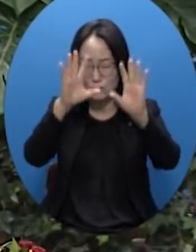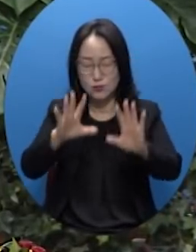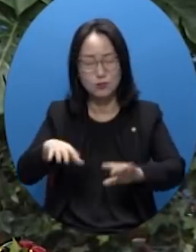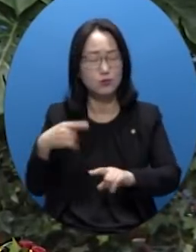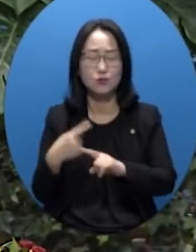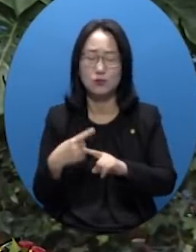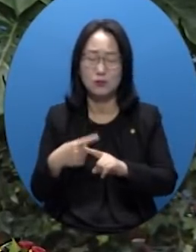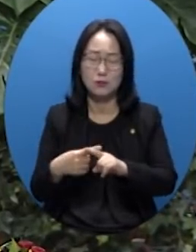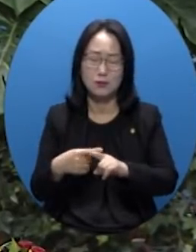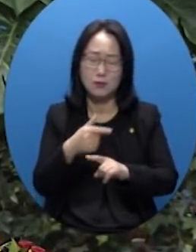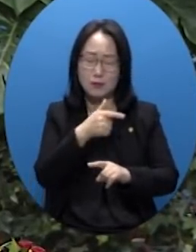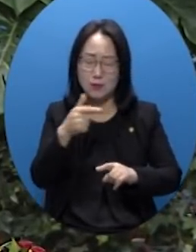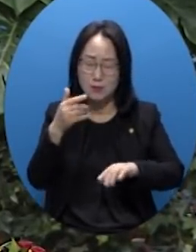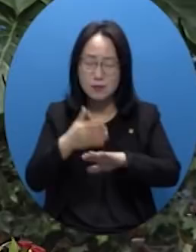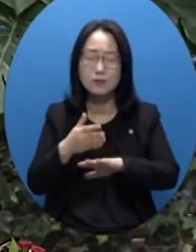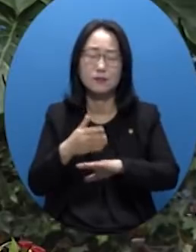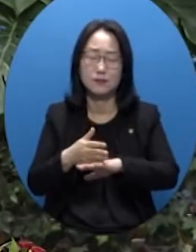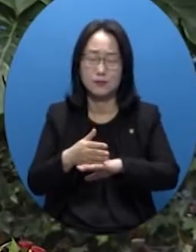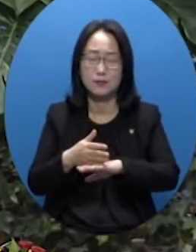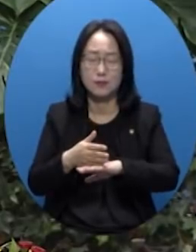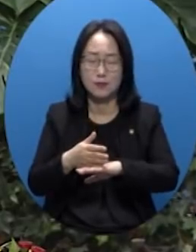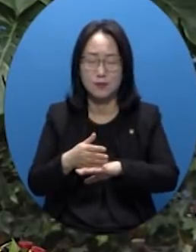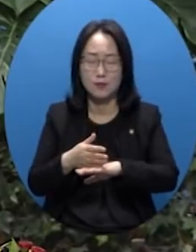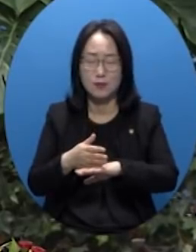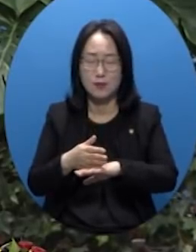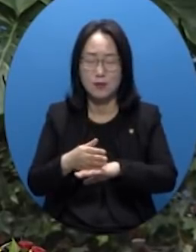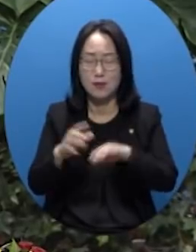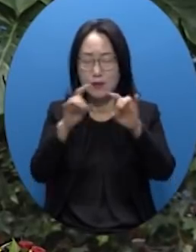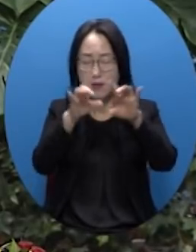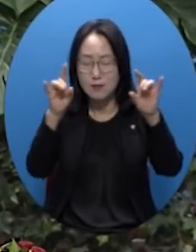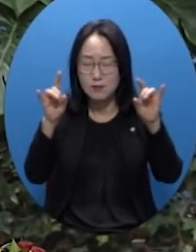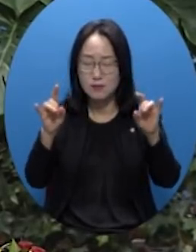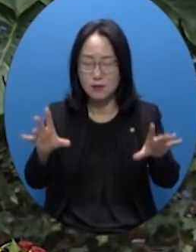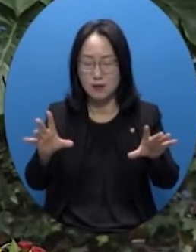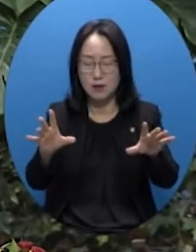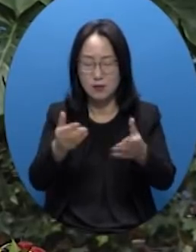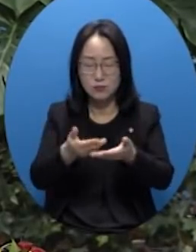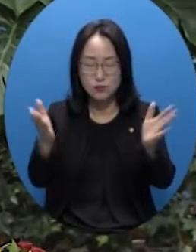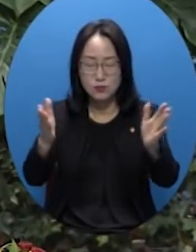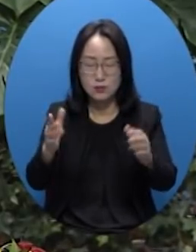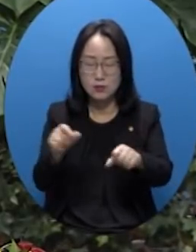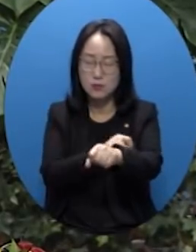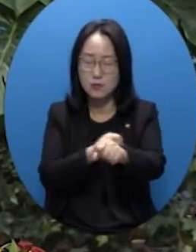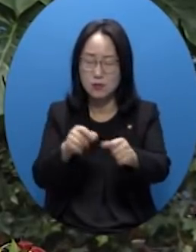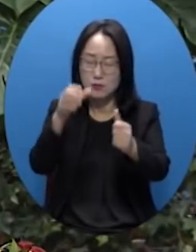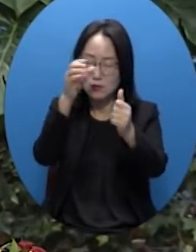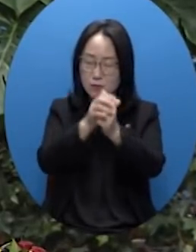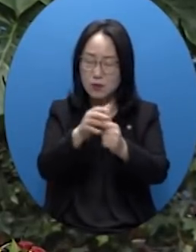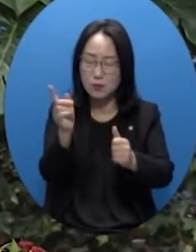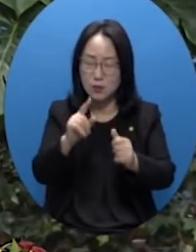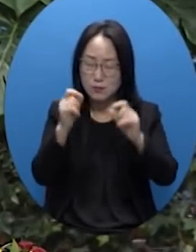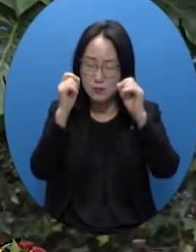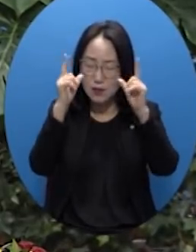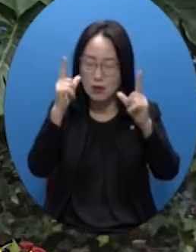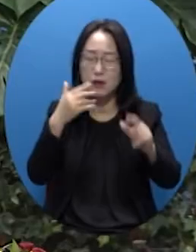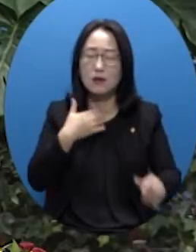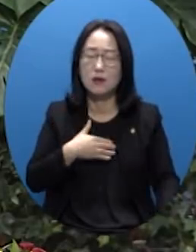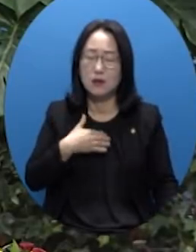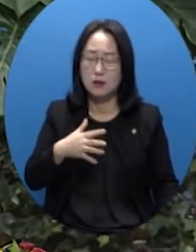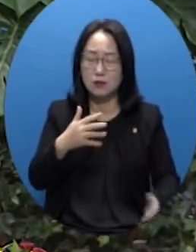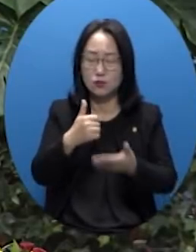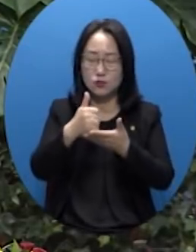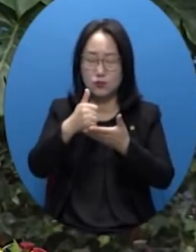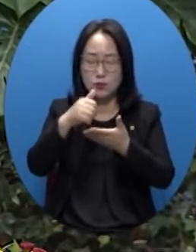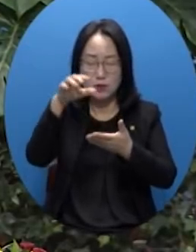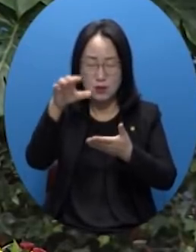표현할 수가 없습니다 우리 각자가 깨진 4명이 모이지 깨달아서 주 앞에